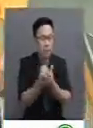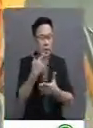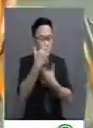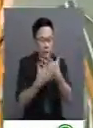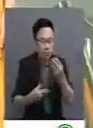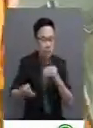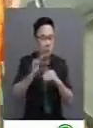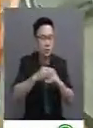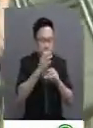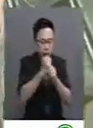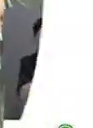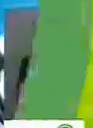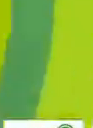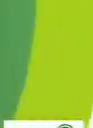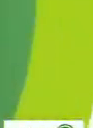ครับ